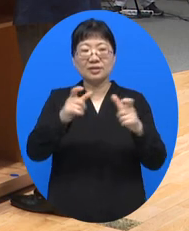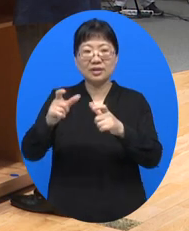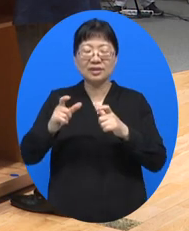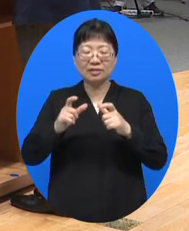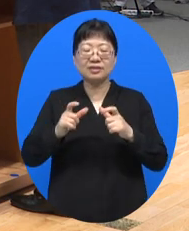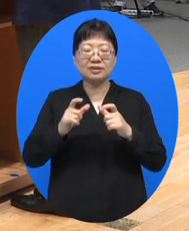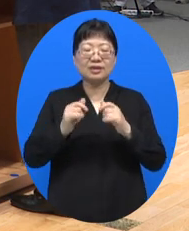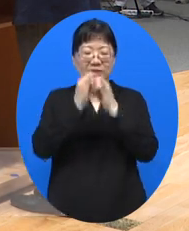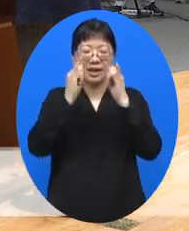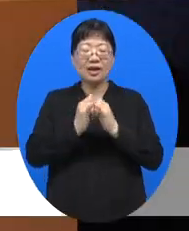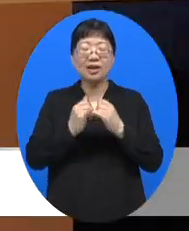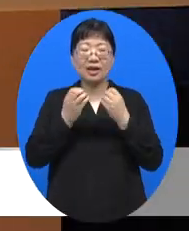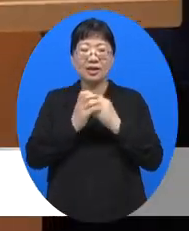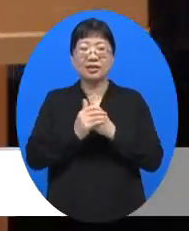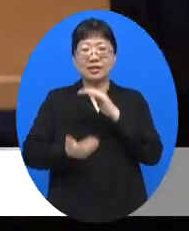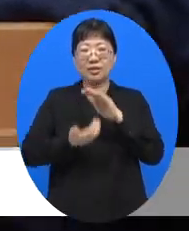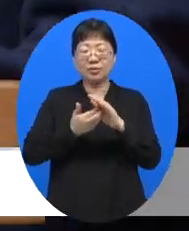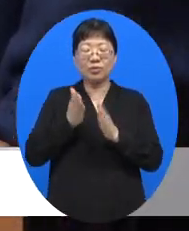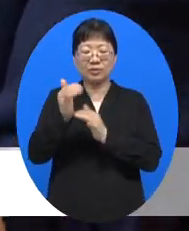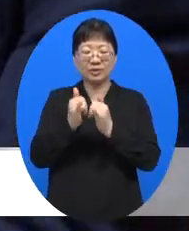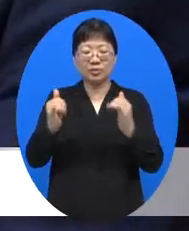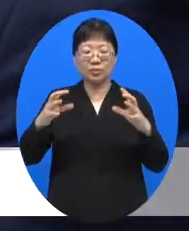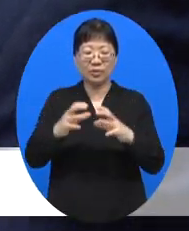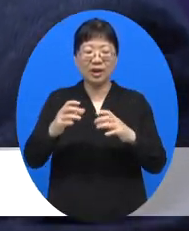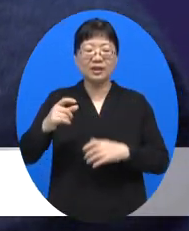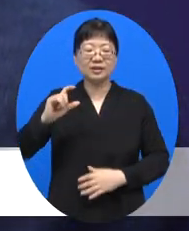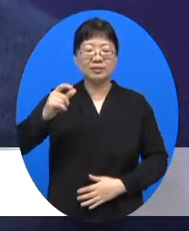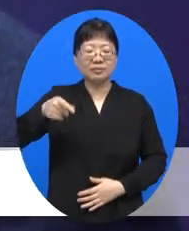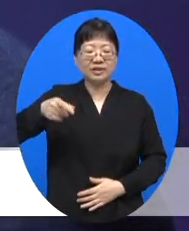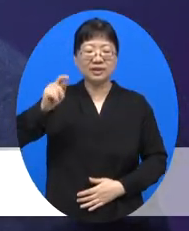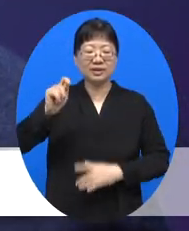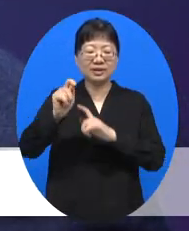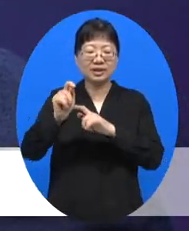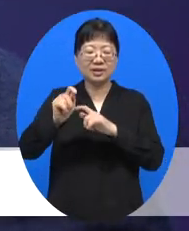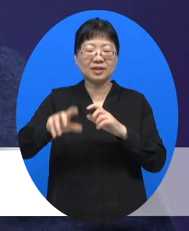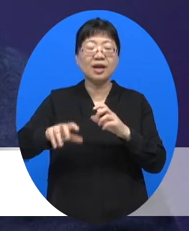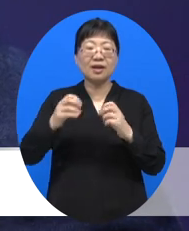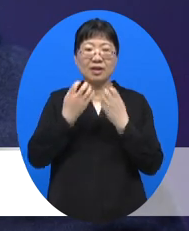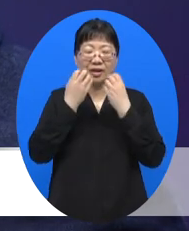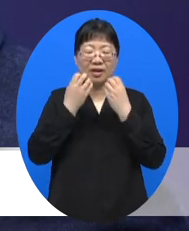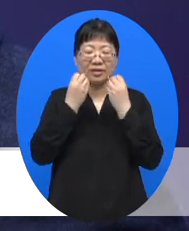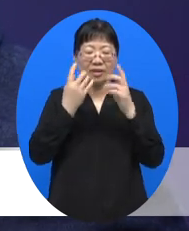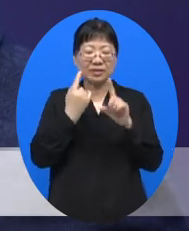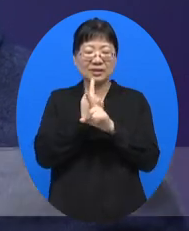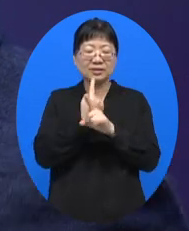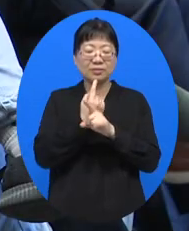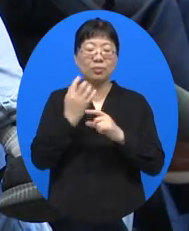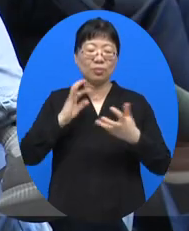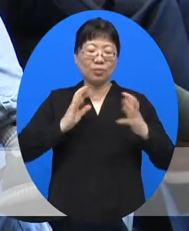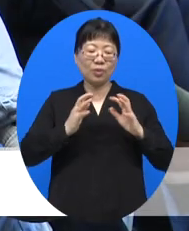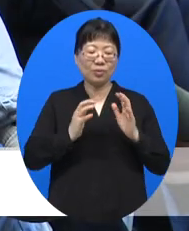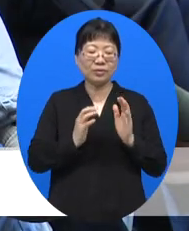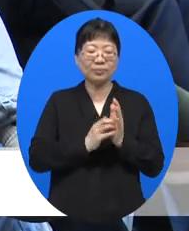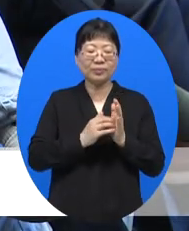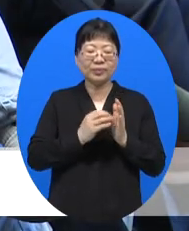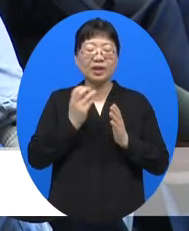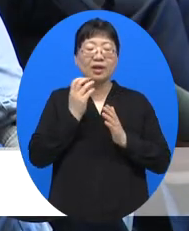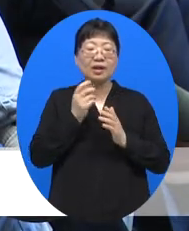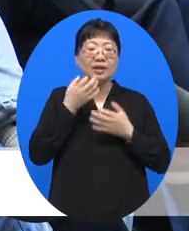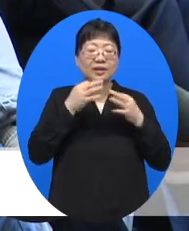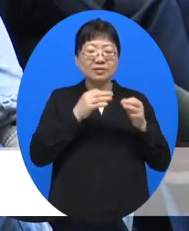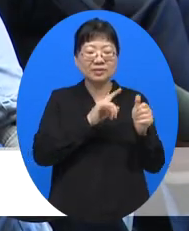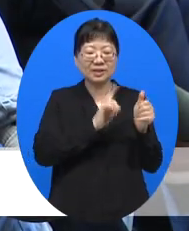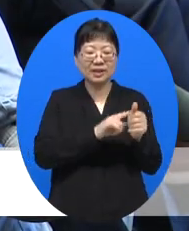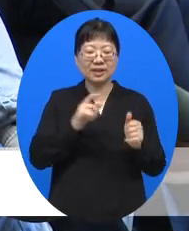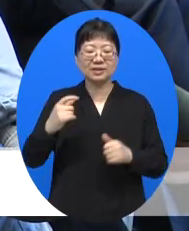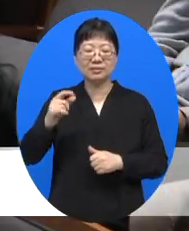전문가들이 모였습니다. 20일 경기도청 대강당에서 열린 GPT 혁신 포럼. 김동연 경기도지사는 경기도가 GPT